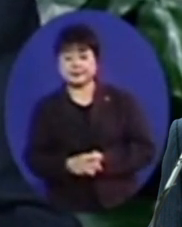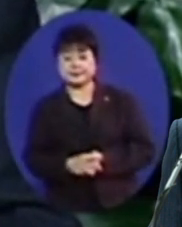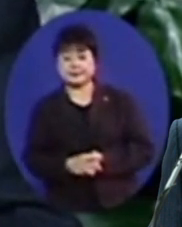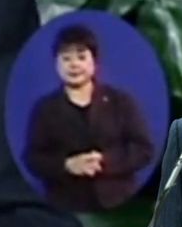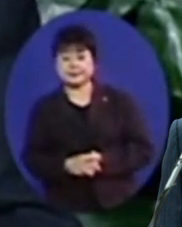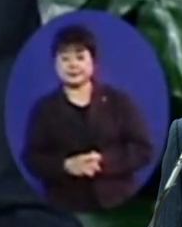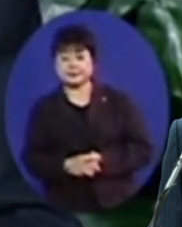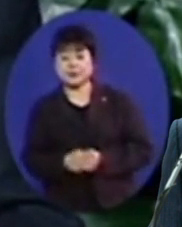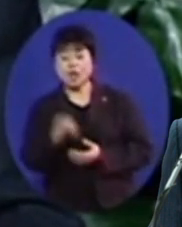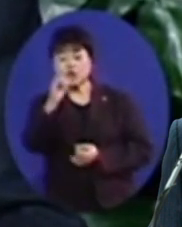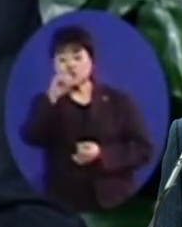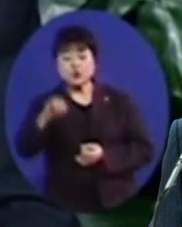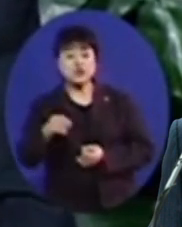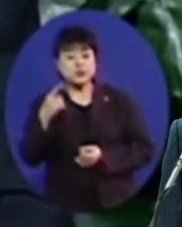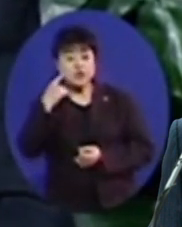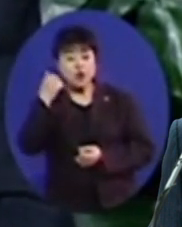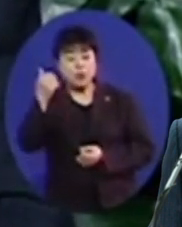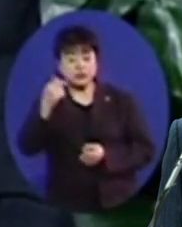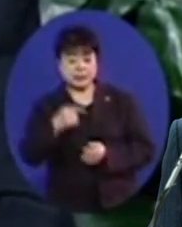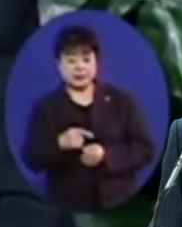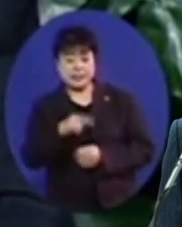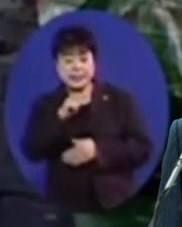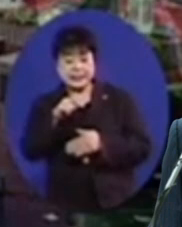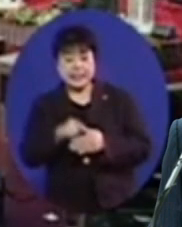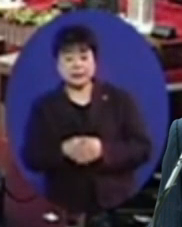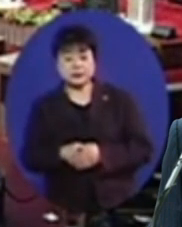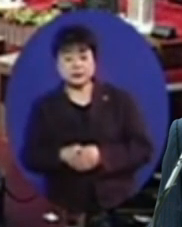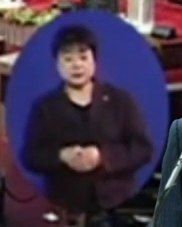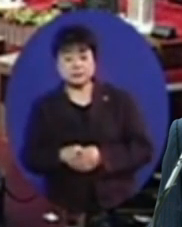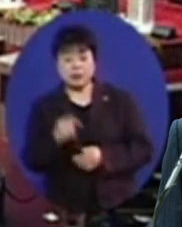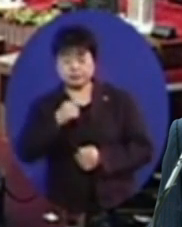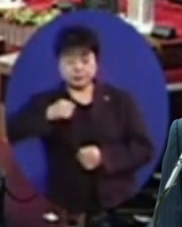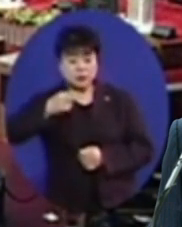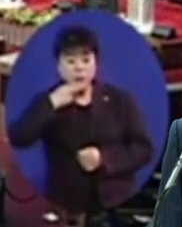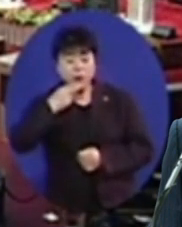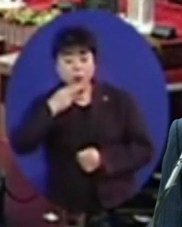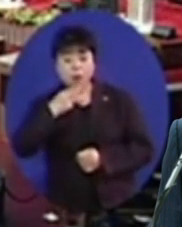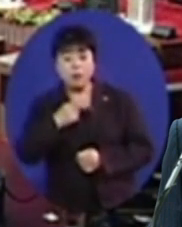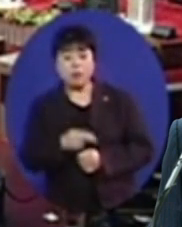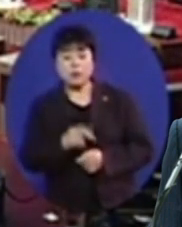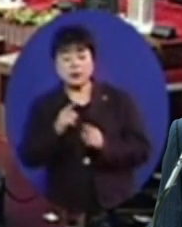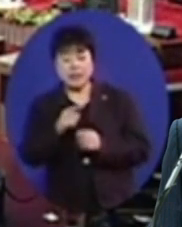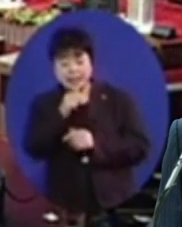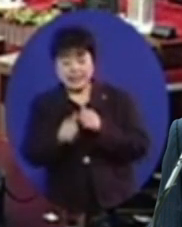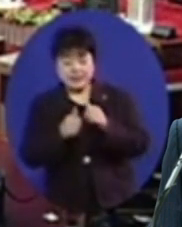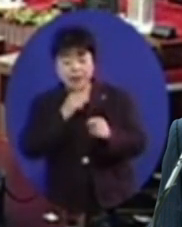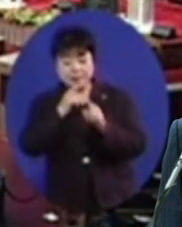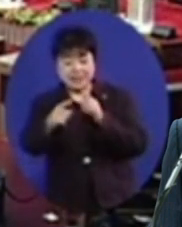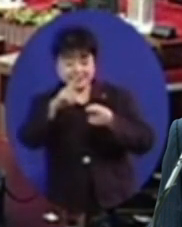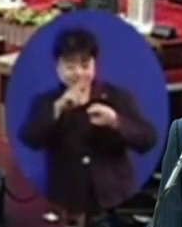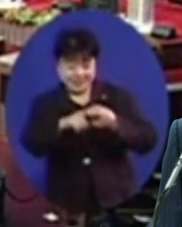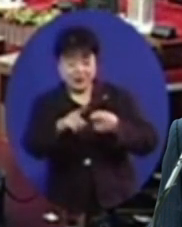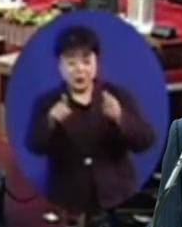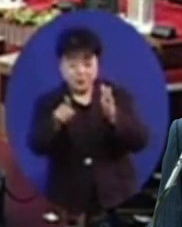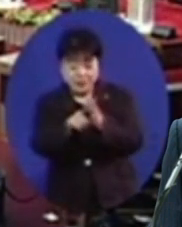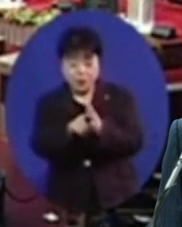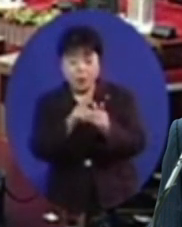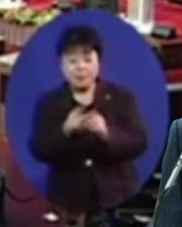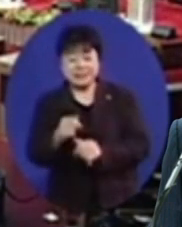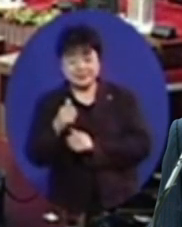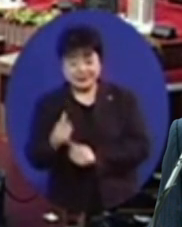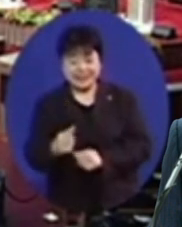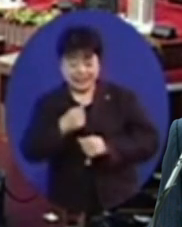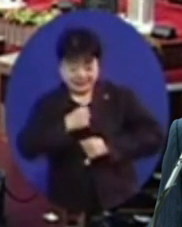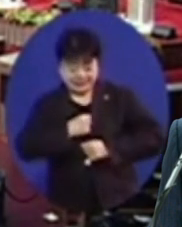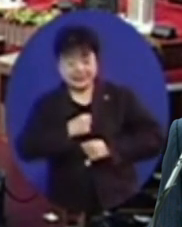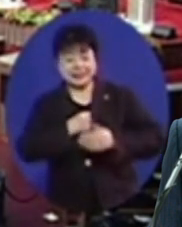그래서 조지 뮬러가 자기의 양심에 그리끼는 일을 하지 아니하고 모든 일에 하나님 말씀을 믿고 하나님 말씀을 따라 살았기